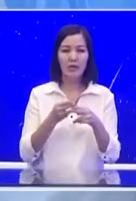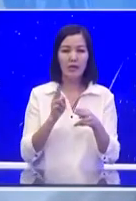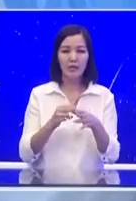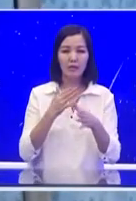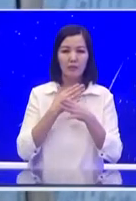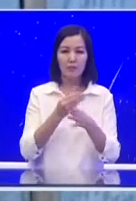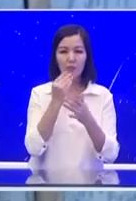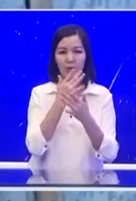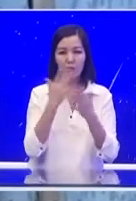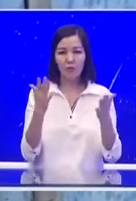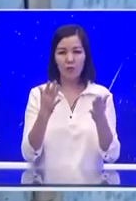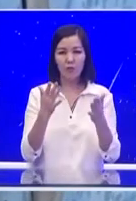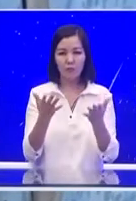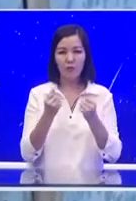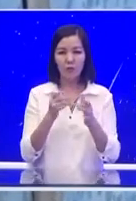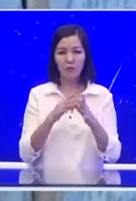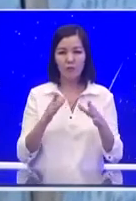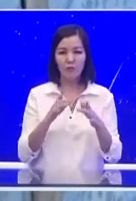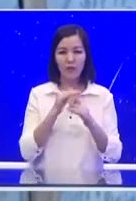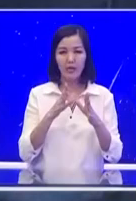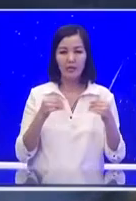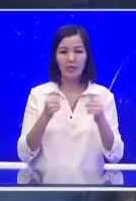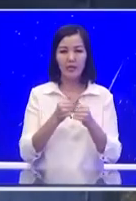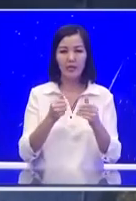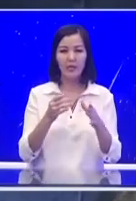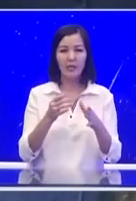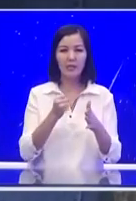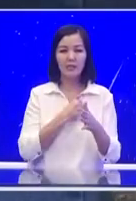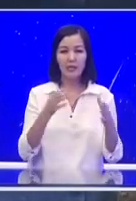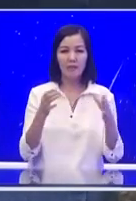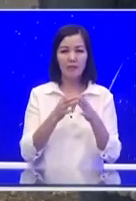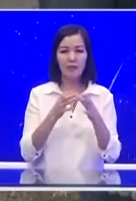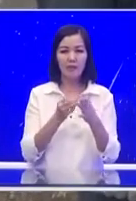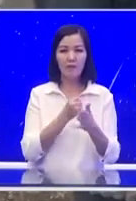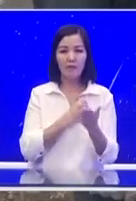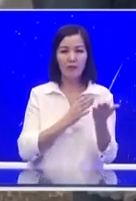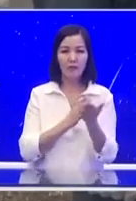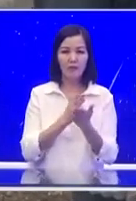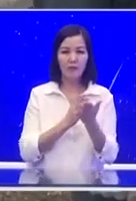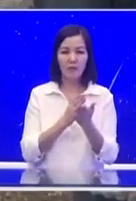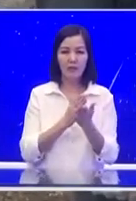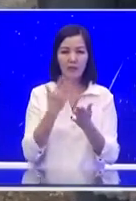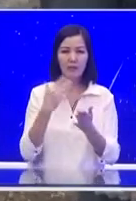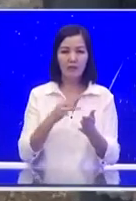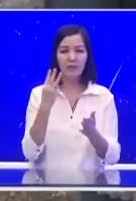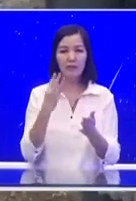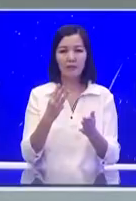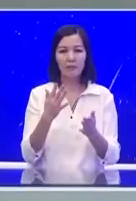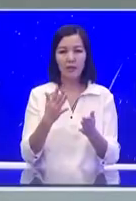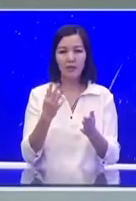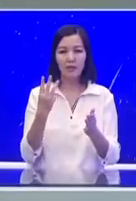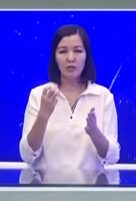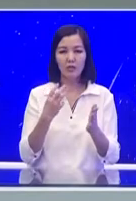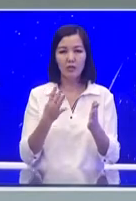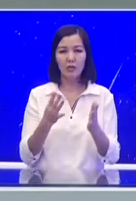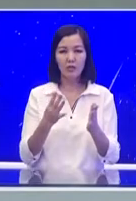виде продуктовых наборов получили многодетные семьи военнослужащих, а также ветераны воинской части 5514. В списке получателей